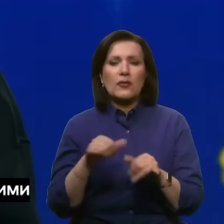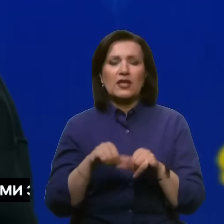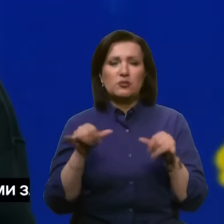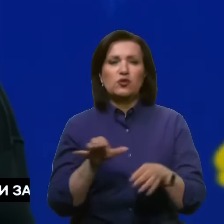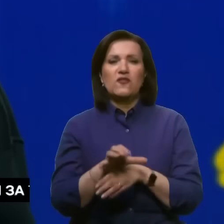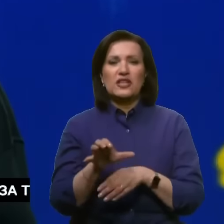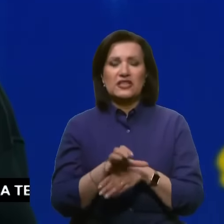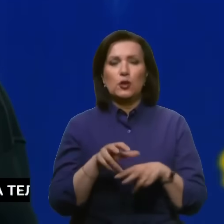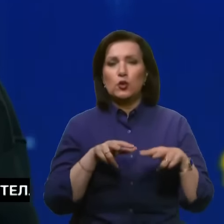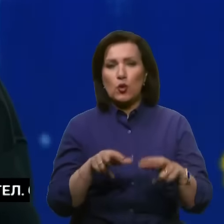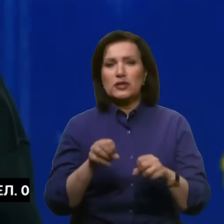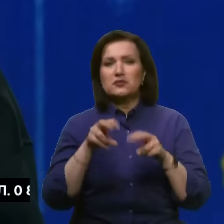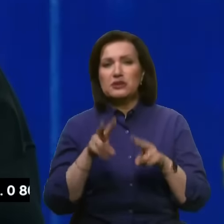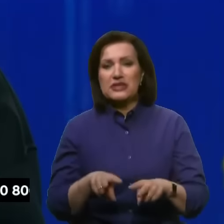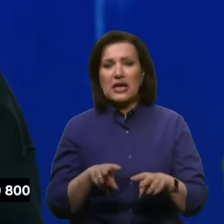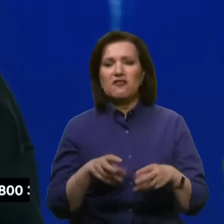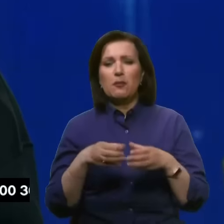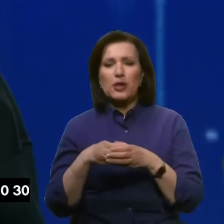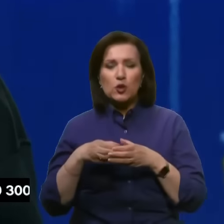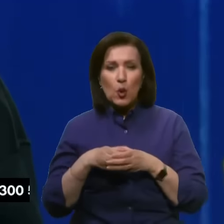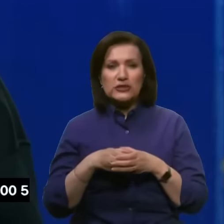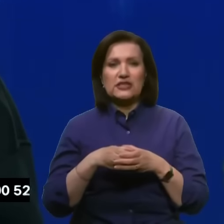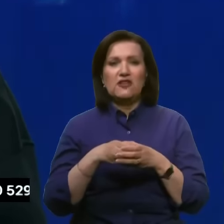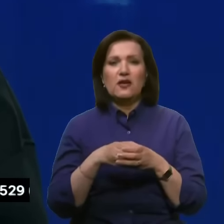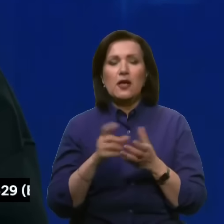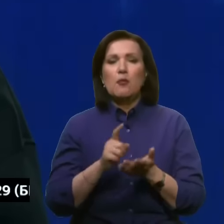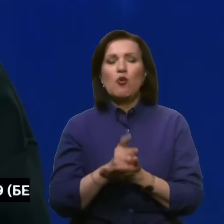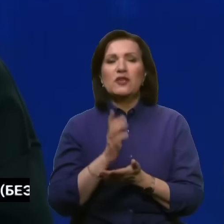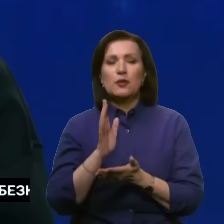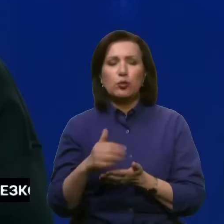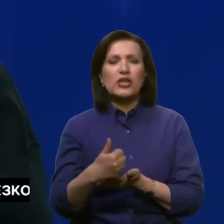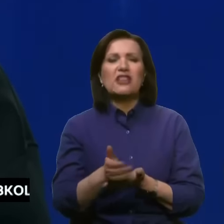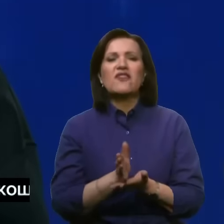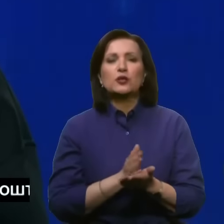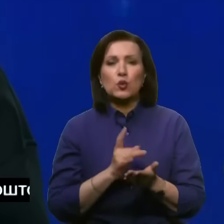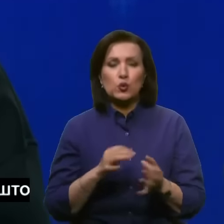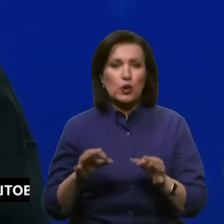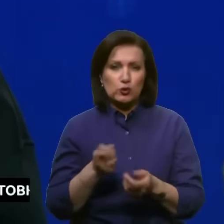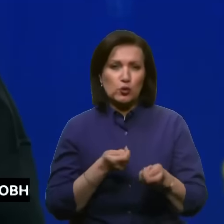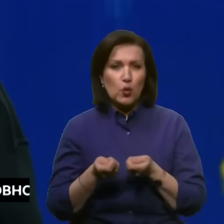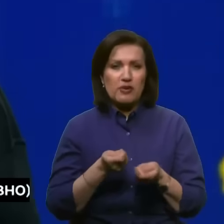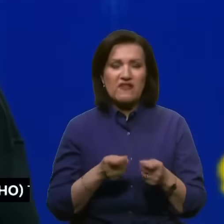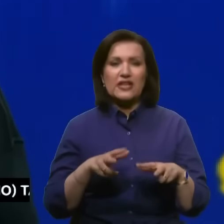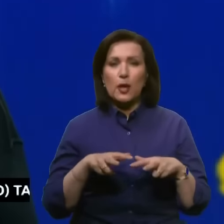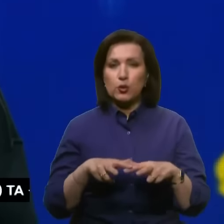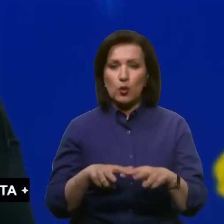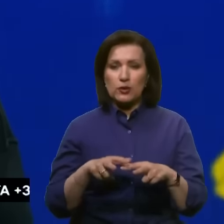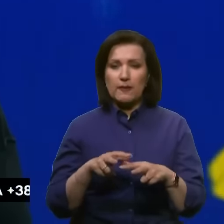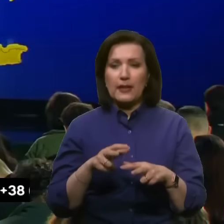збільшення виробництва і дронів, спеціальних підрозділів. Повинна бути інфраструктура щодо управління дронами.